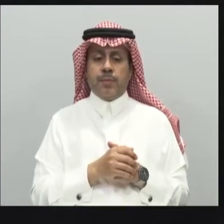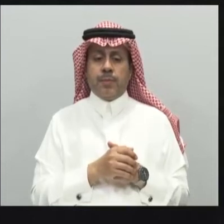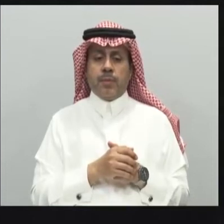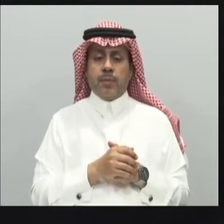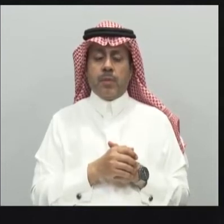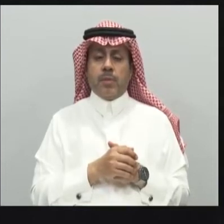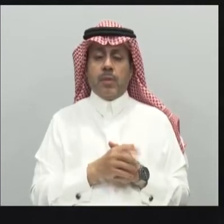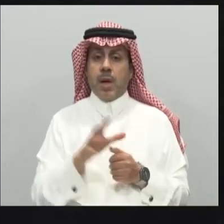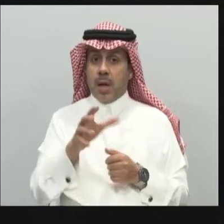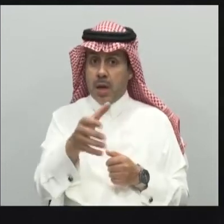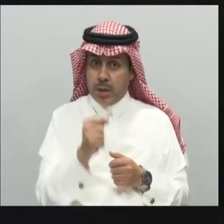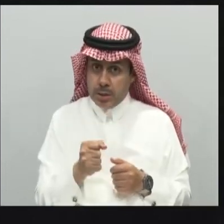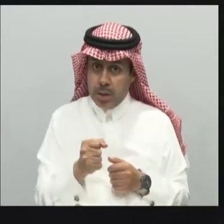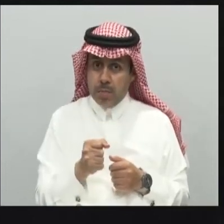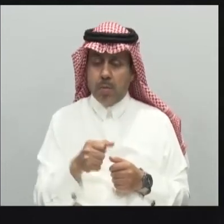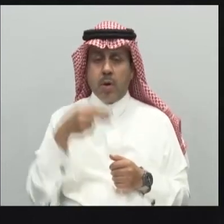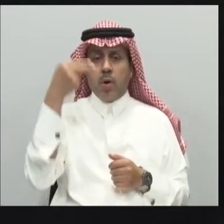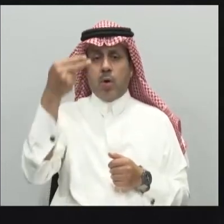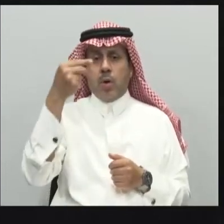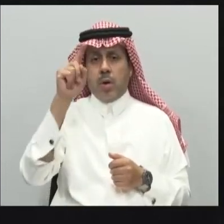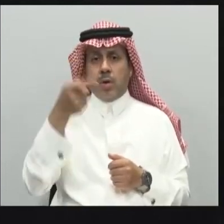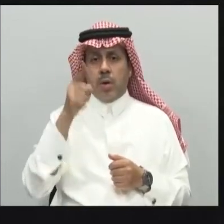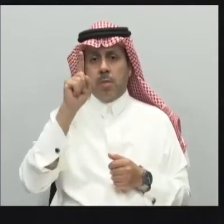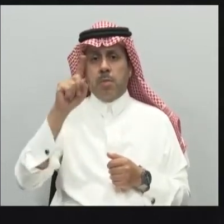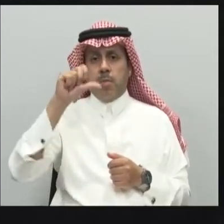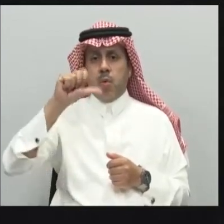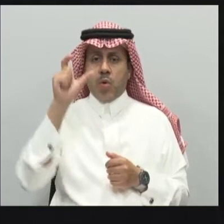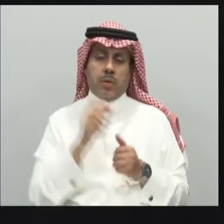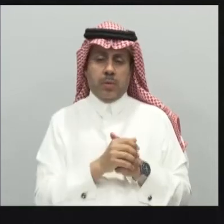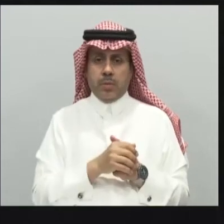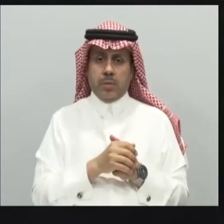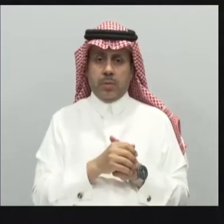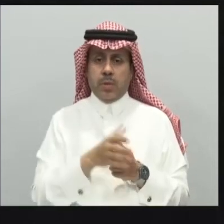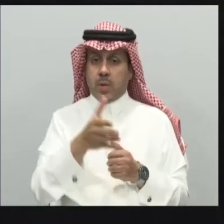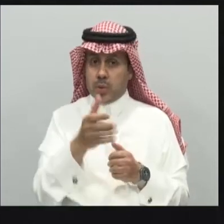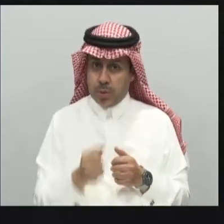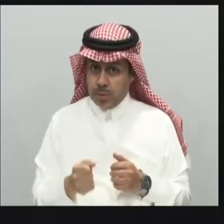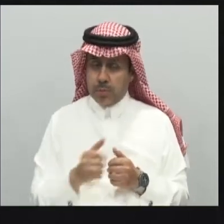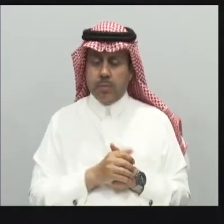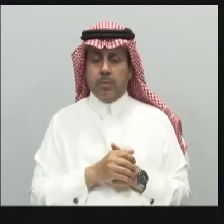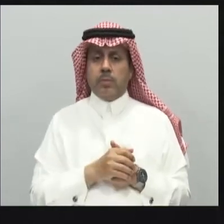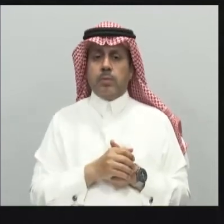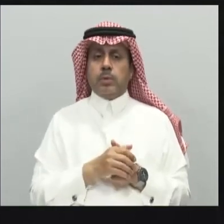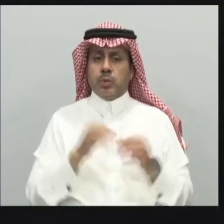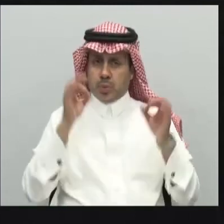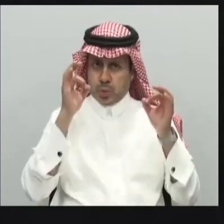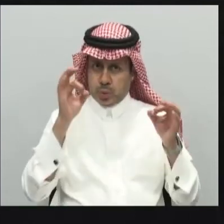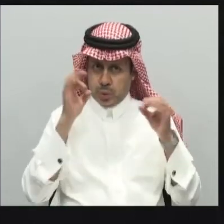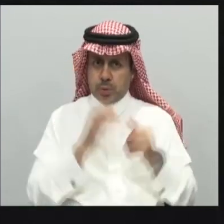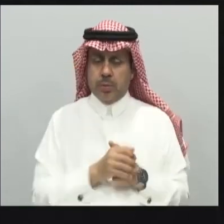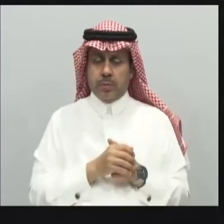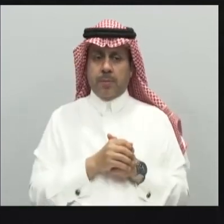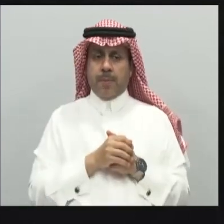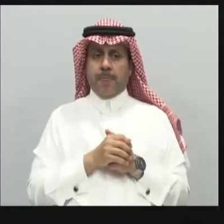ان يستلم البائع العربون العربون هو ان يقدم مبلغا يضمن به الجديه في الشراء